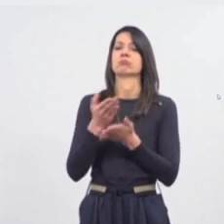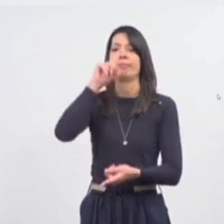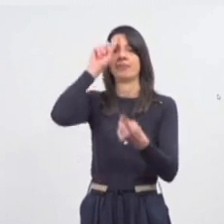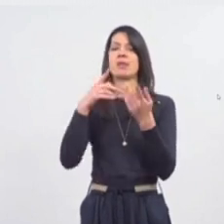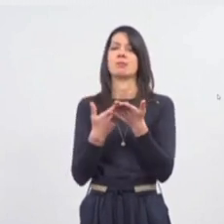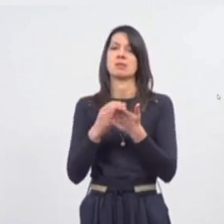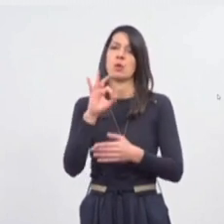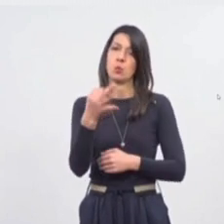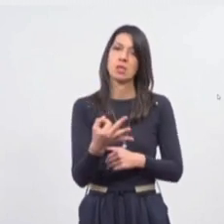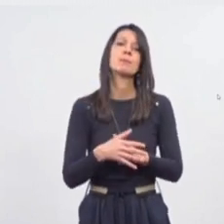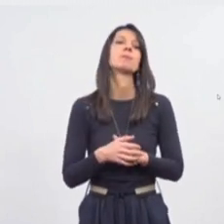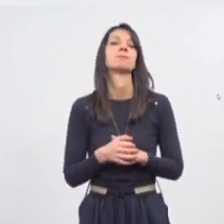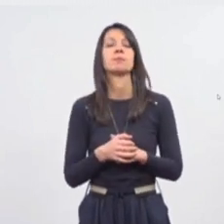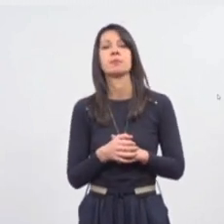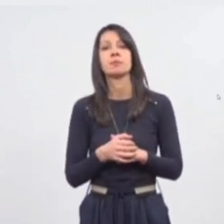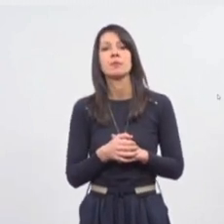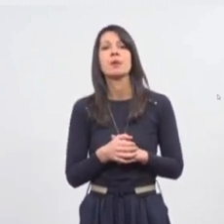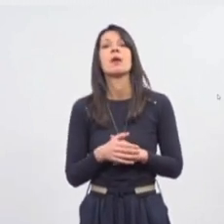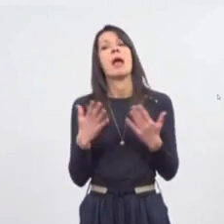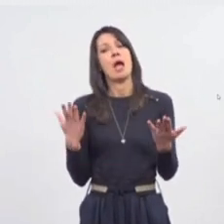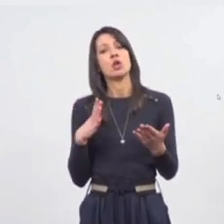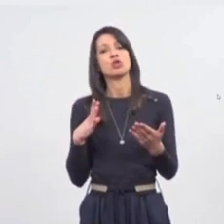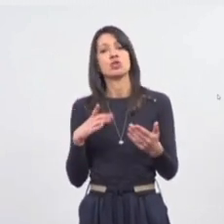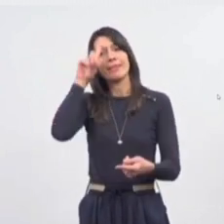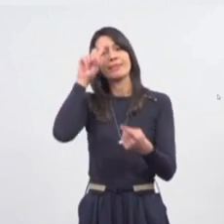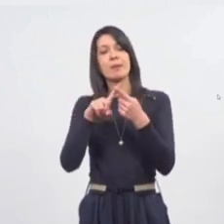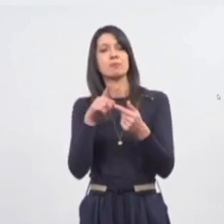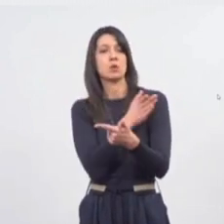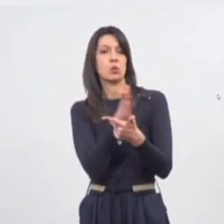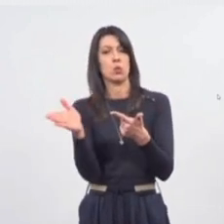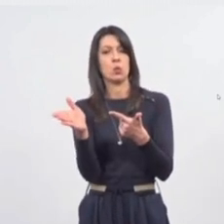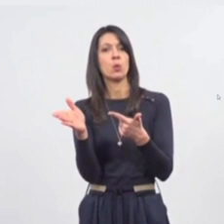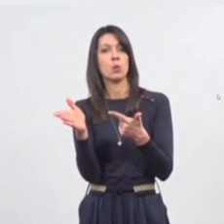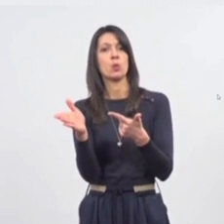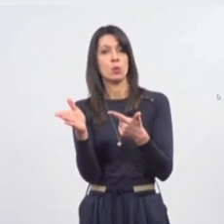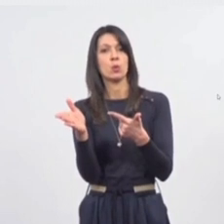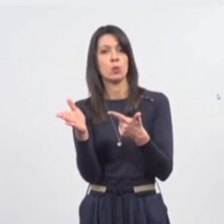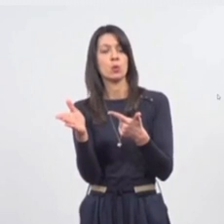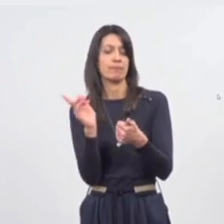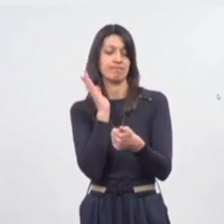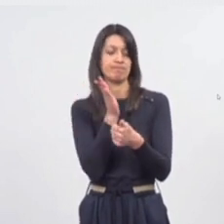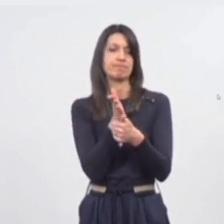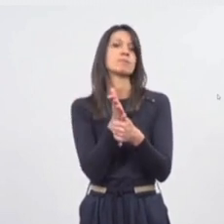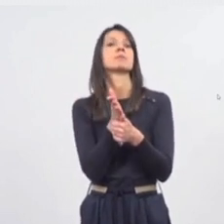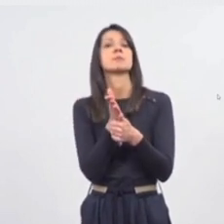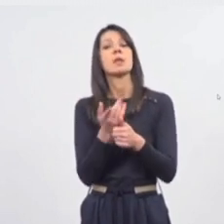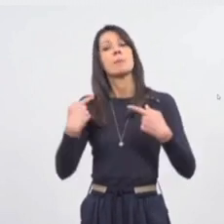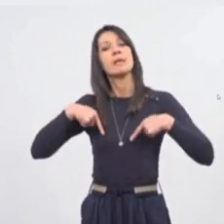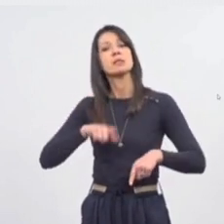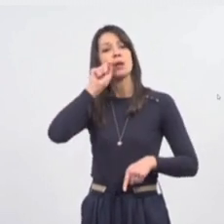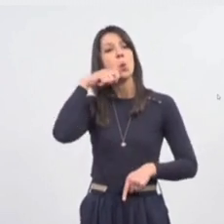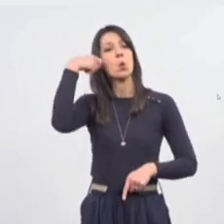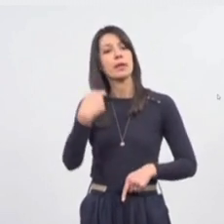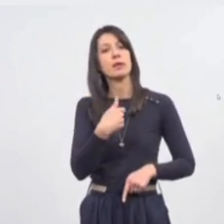échanges. D'abord, il y a deux sujets en proximité qui ont été abordés. Le ministre ukrainien a fait